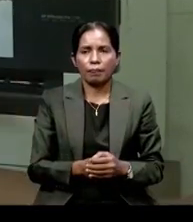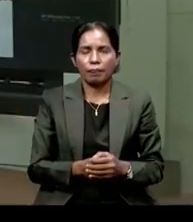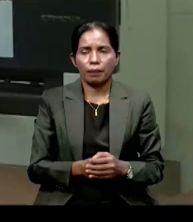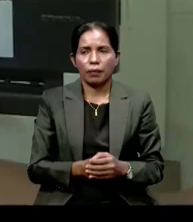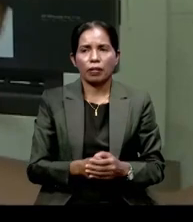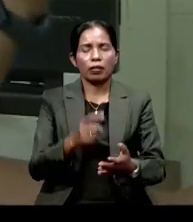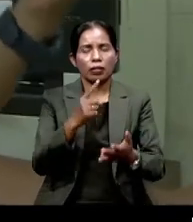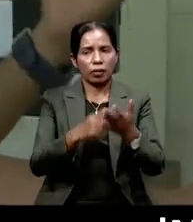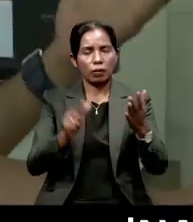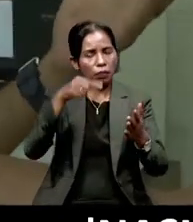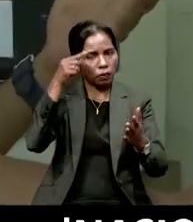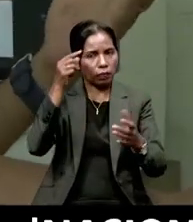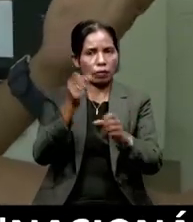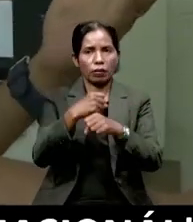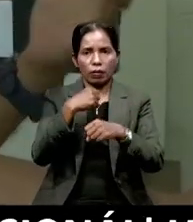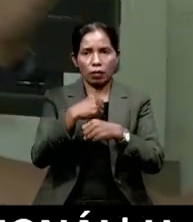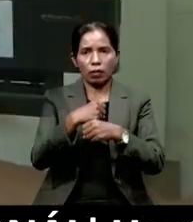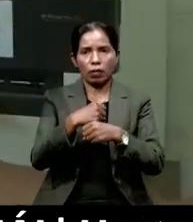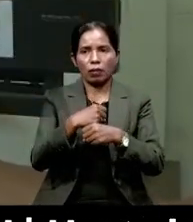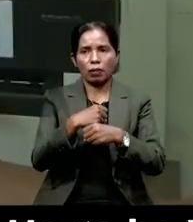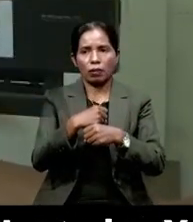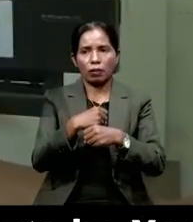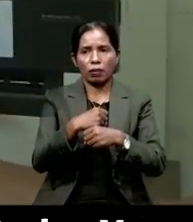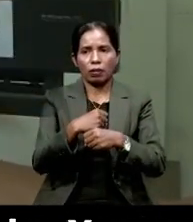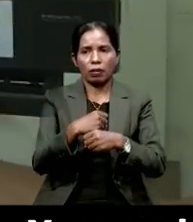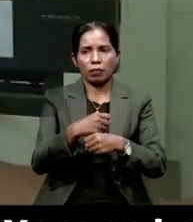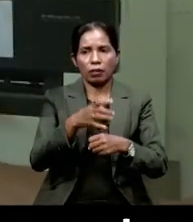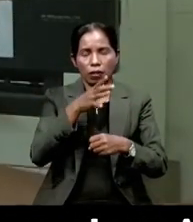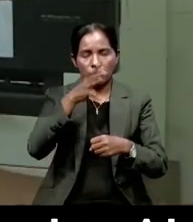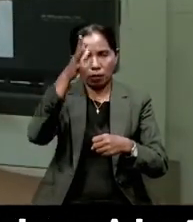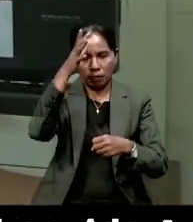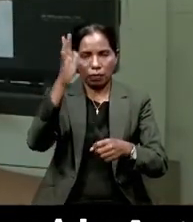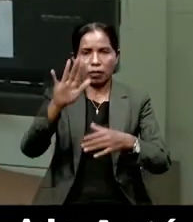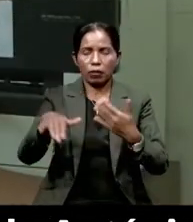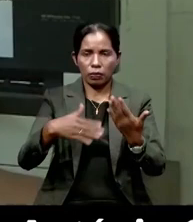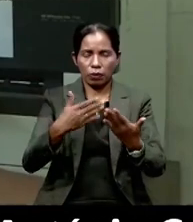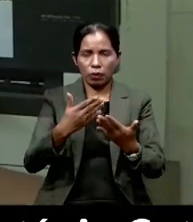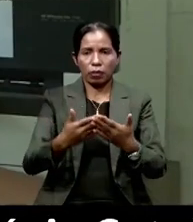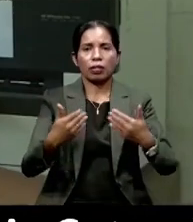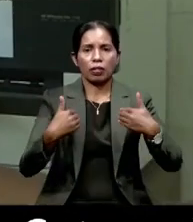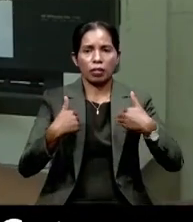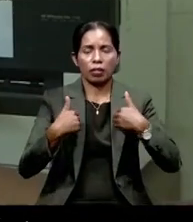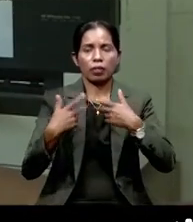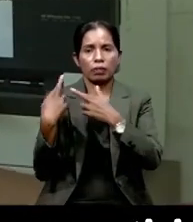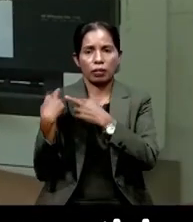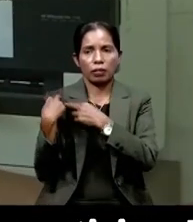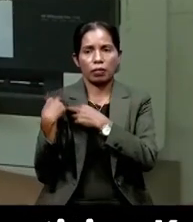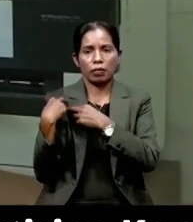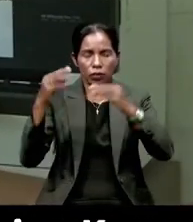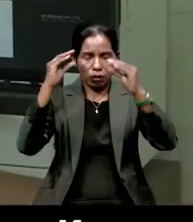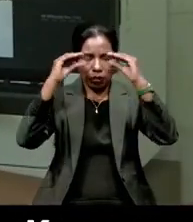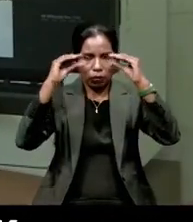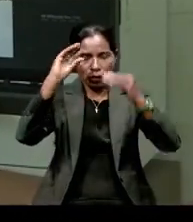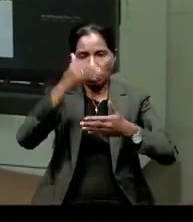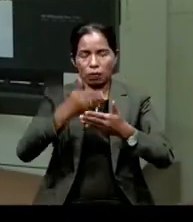Sira ma governo halo, atu inan-aman sira ia responsabilidade atu eduka uan sira